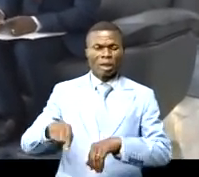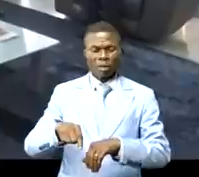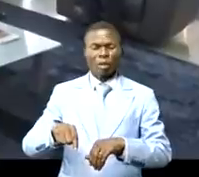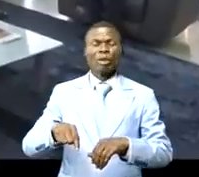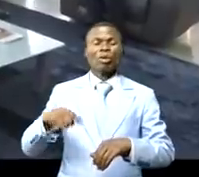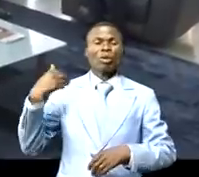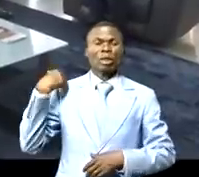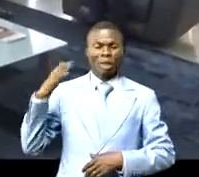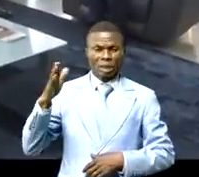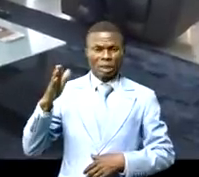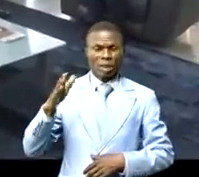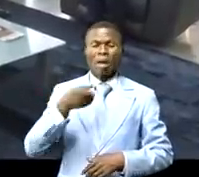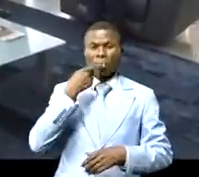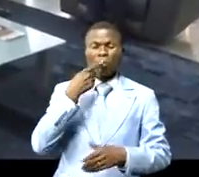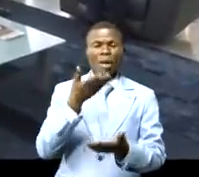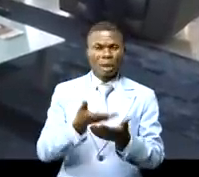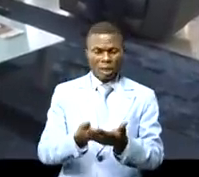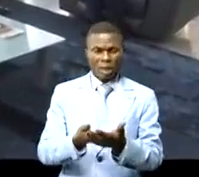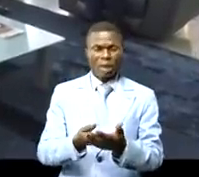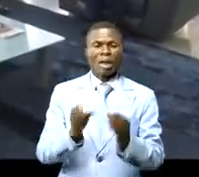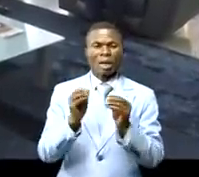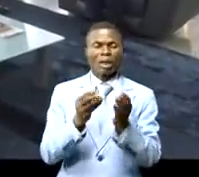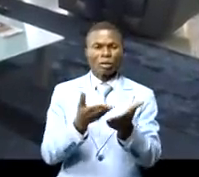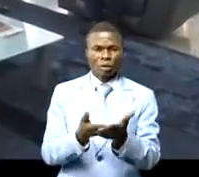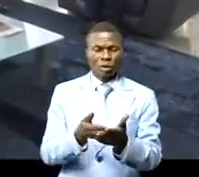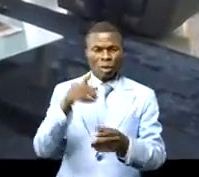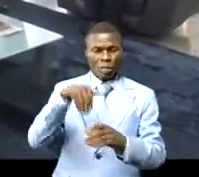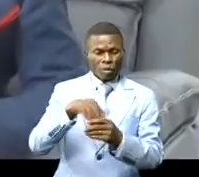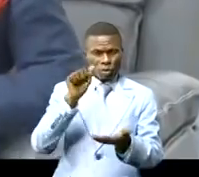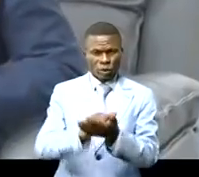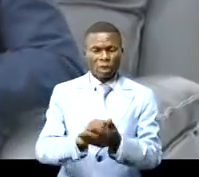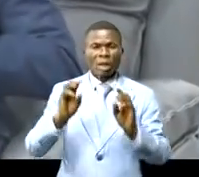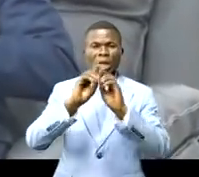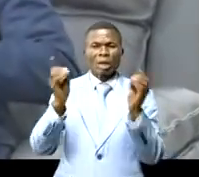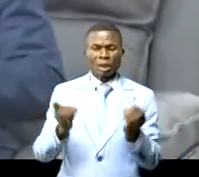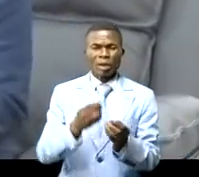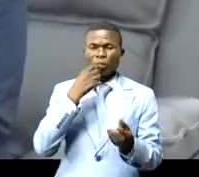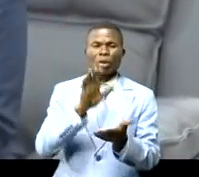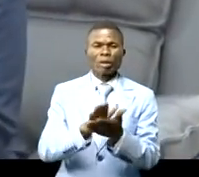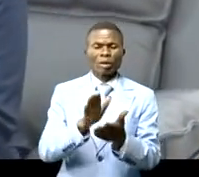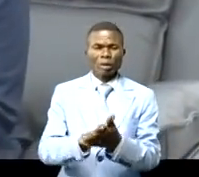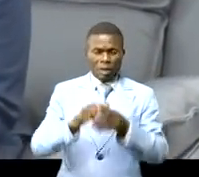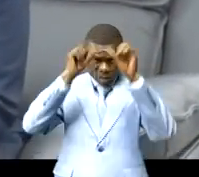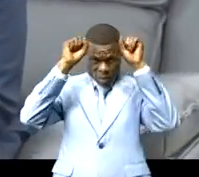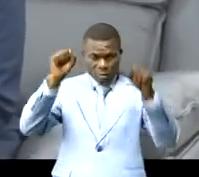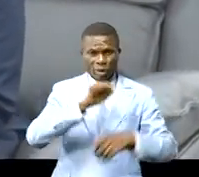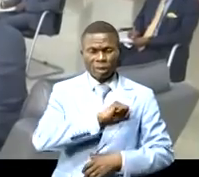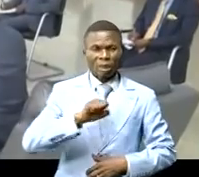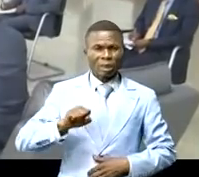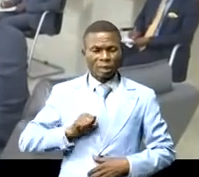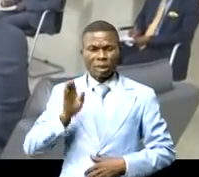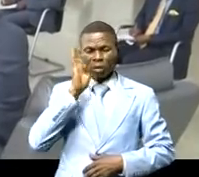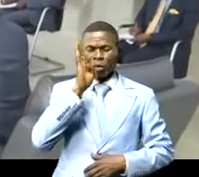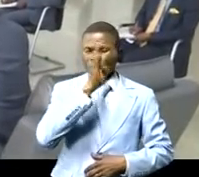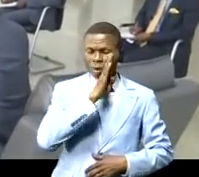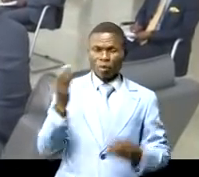décision ont été évoquées au cours de cette audience. Sur ce chapitre, la délégation a félicité l'honorable président Modeste Bahati